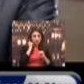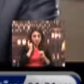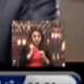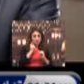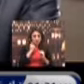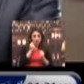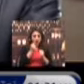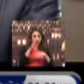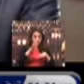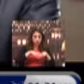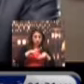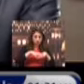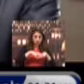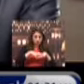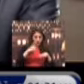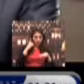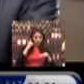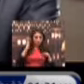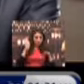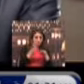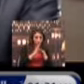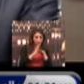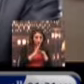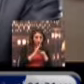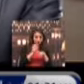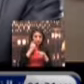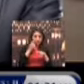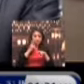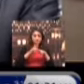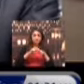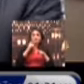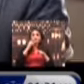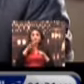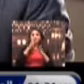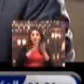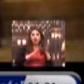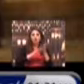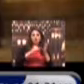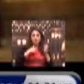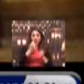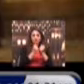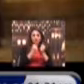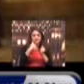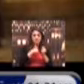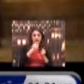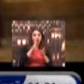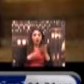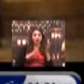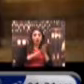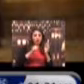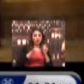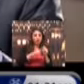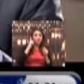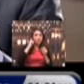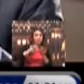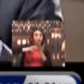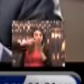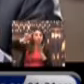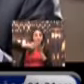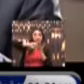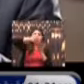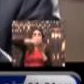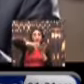الشبكه، اذا الانسان نفسه في خطر، فيقوم الجهاز الرئيسي بارسال كل